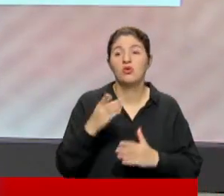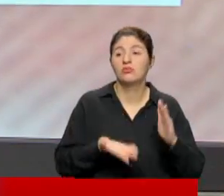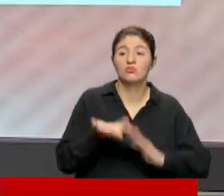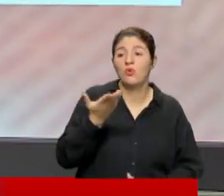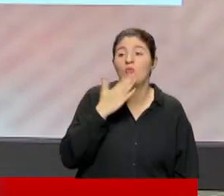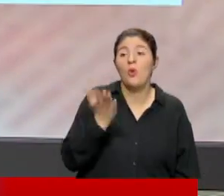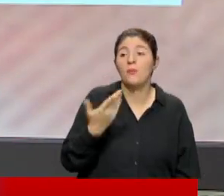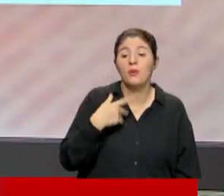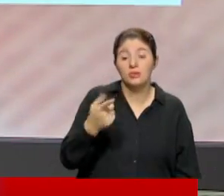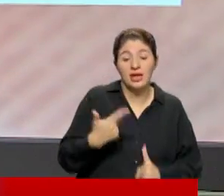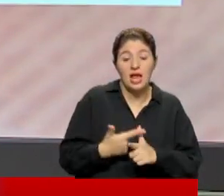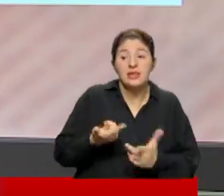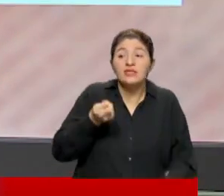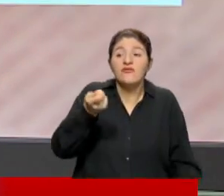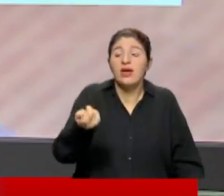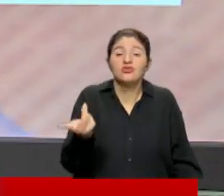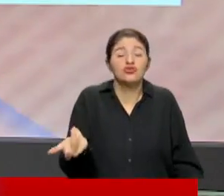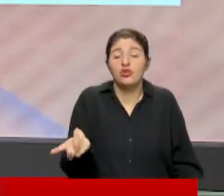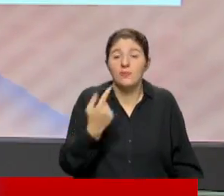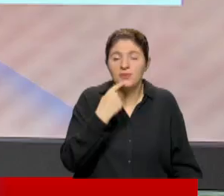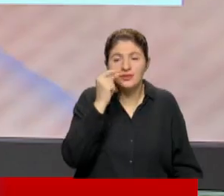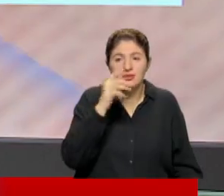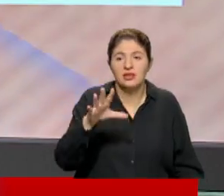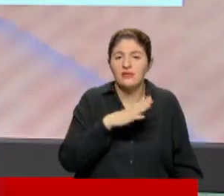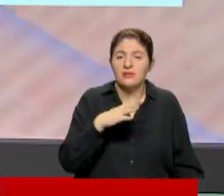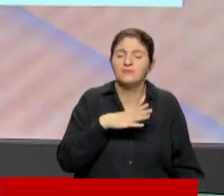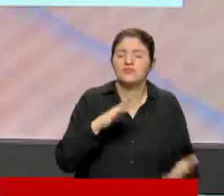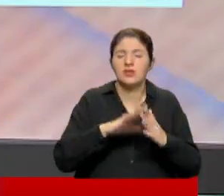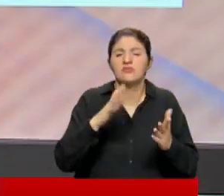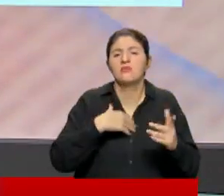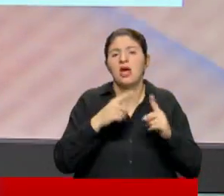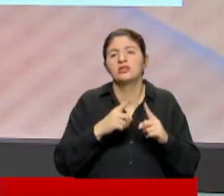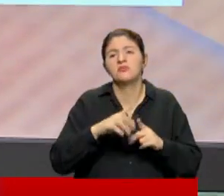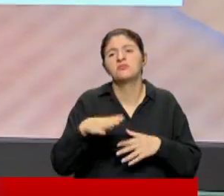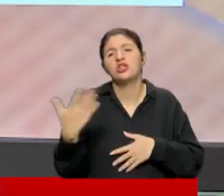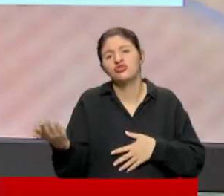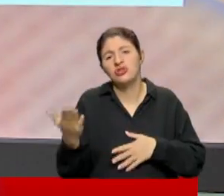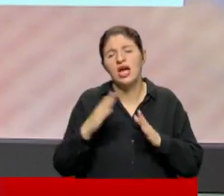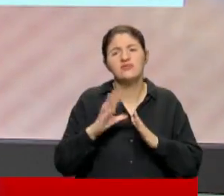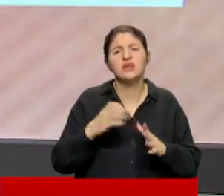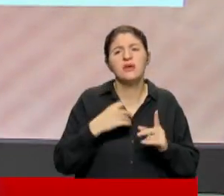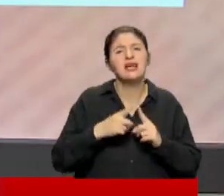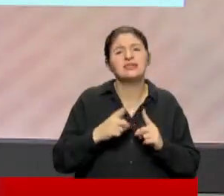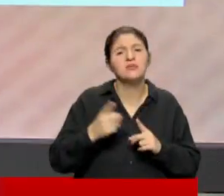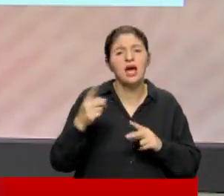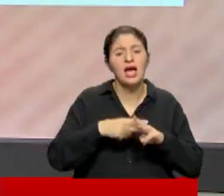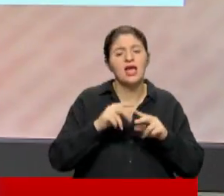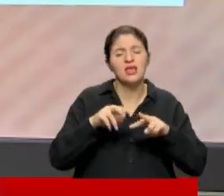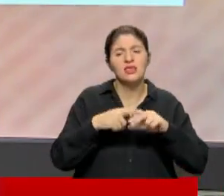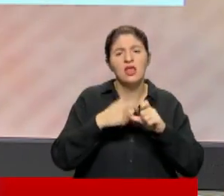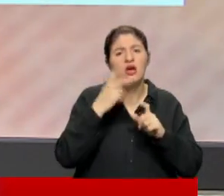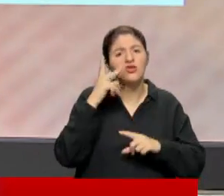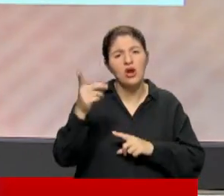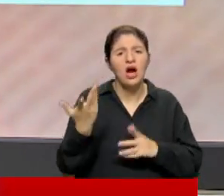artmıyor ki biz bu kiraları nasıl ödeyeceğiz diyen insanlar var Ev sahibinin hesabı başka ev sahibinin hesabı enaga göre